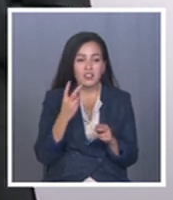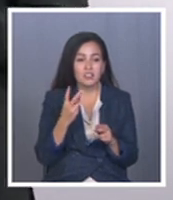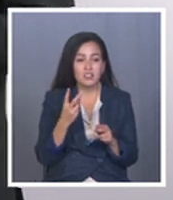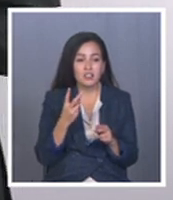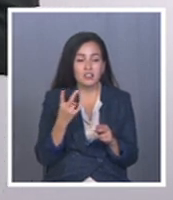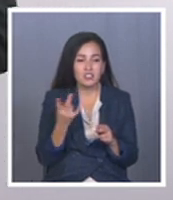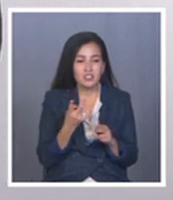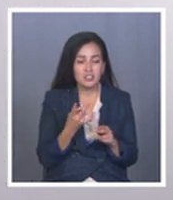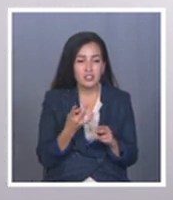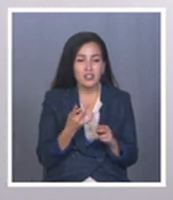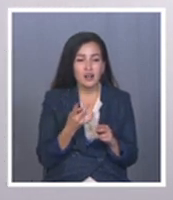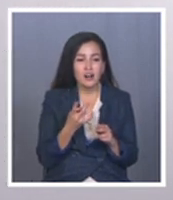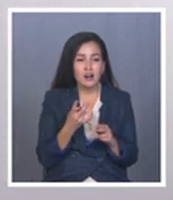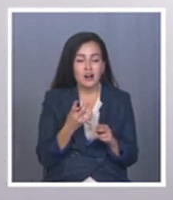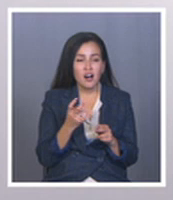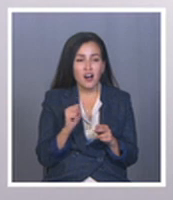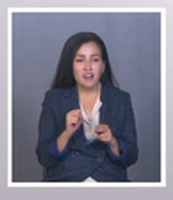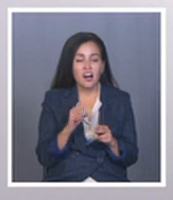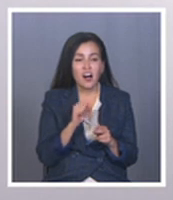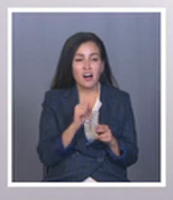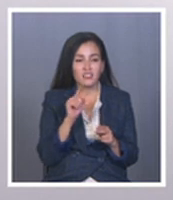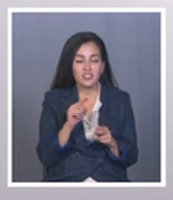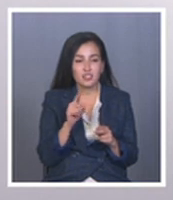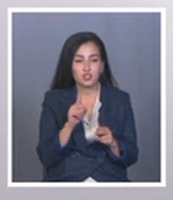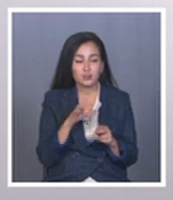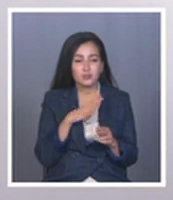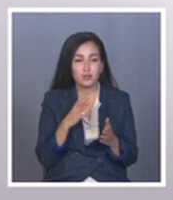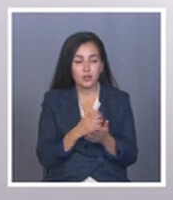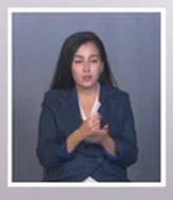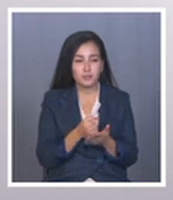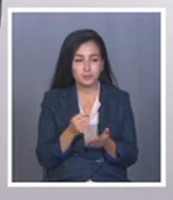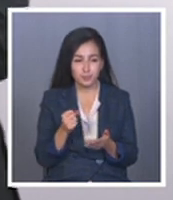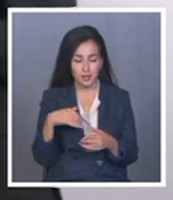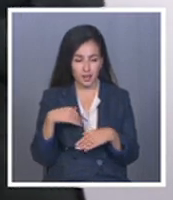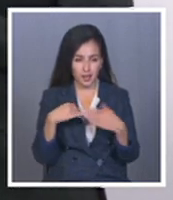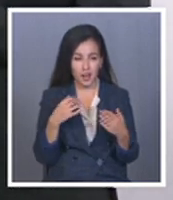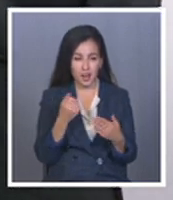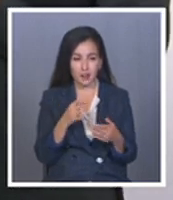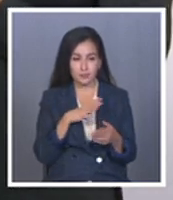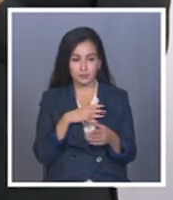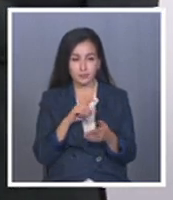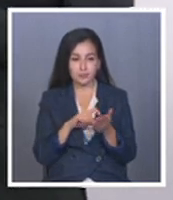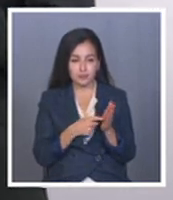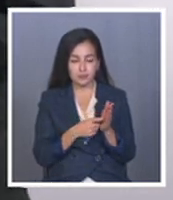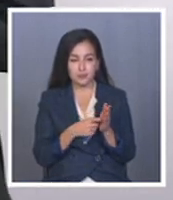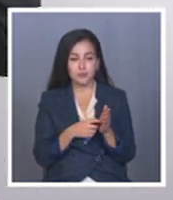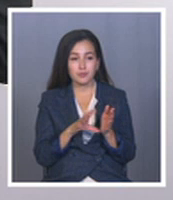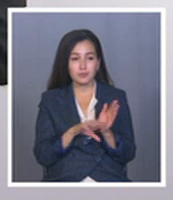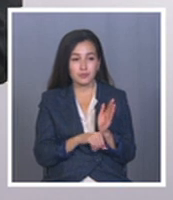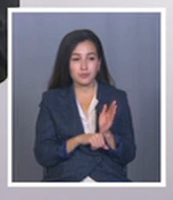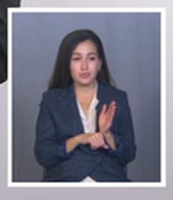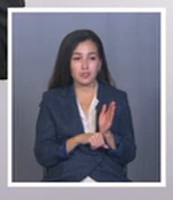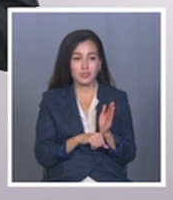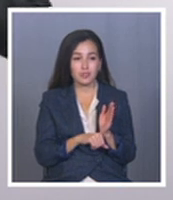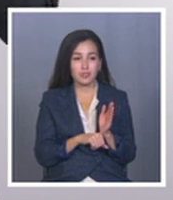керек. А-дан а квадрат шығару үшін оны а-ға көбейттік. Демек алымды да а-ға көбейттік. Және де мына